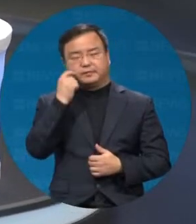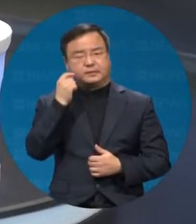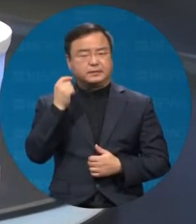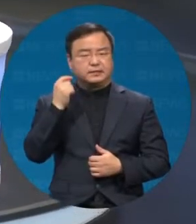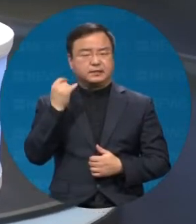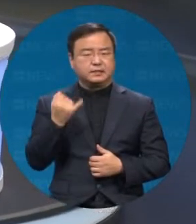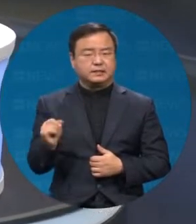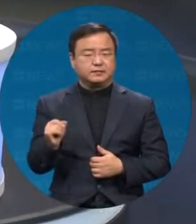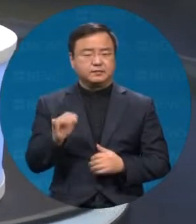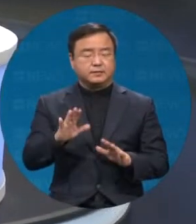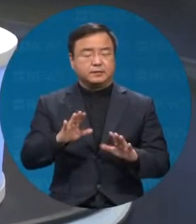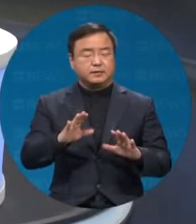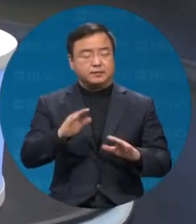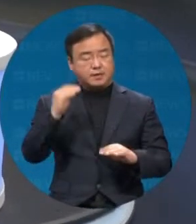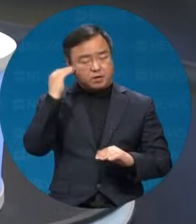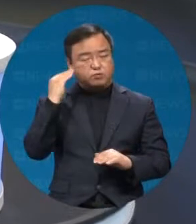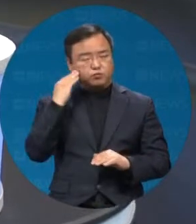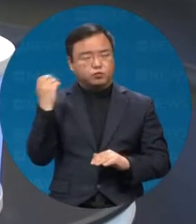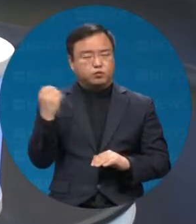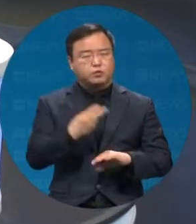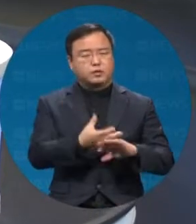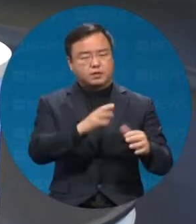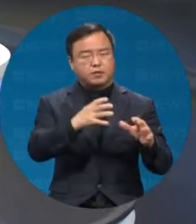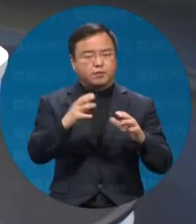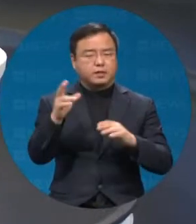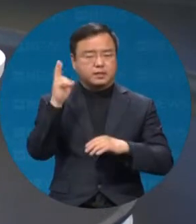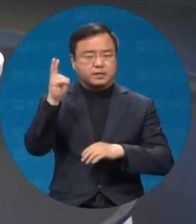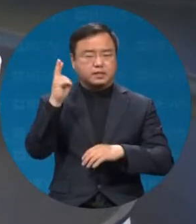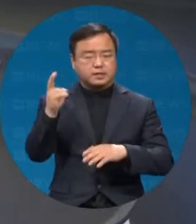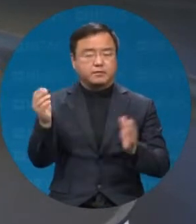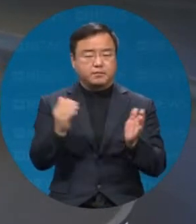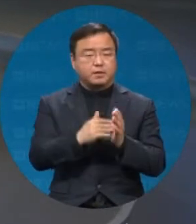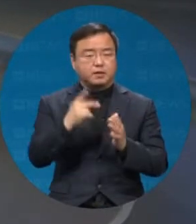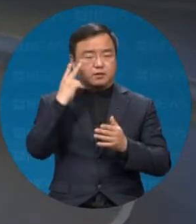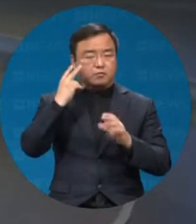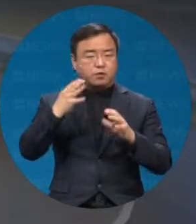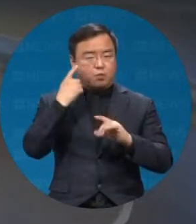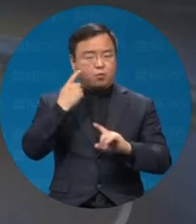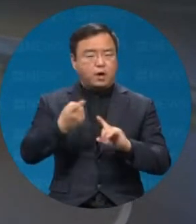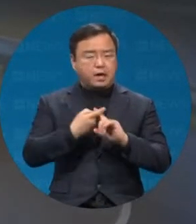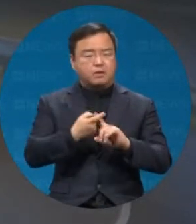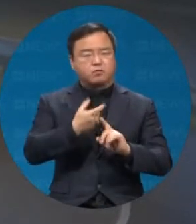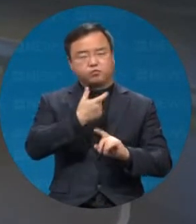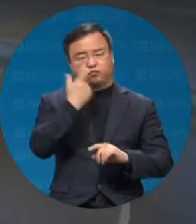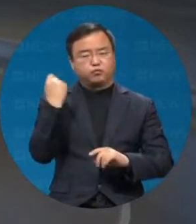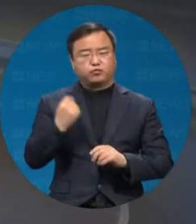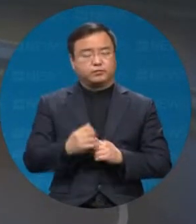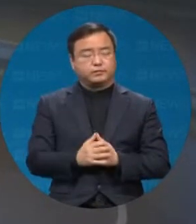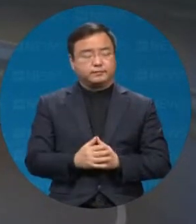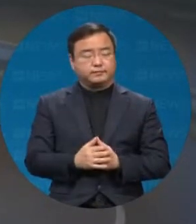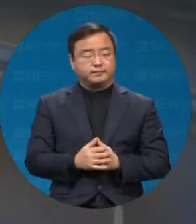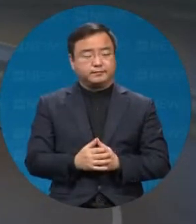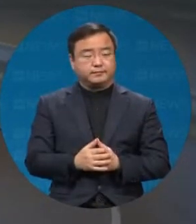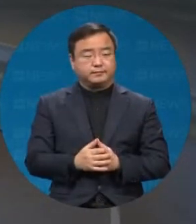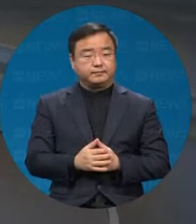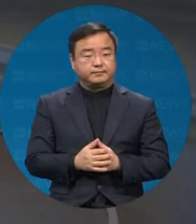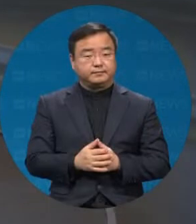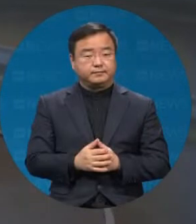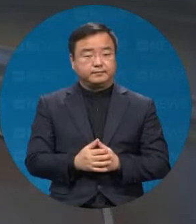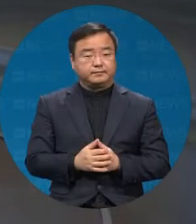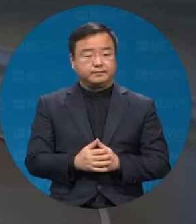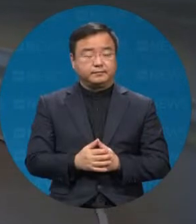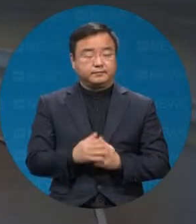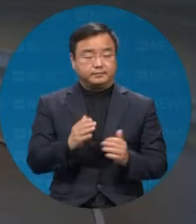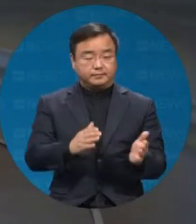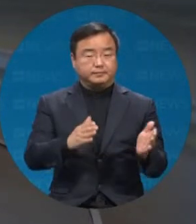비롯해 시어러 나라 가지고 얘기를 했던 부분도 있었던 것 같구요 미국은 아예 관심조차 도 좀 부족했던 것 같습니다 진짜 하하